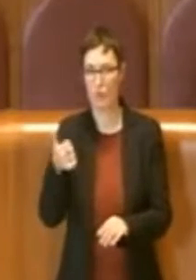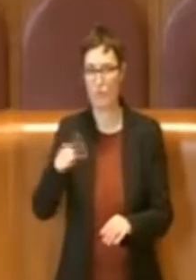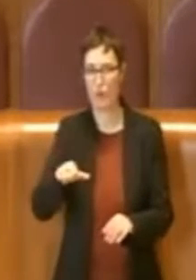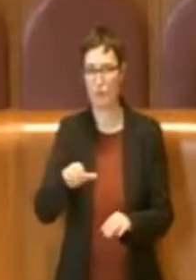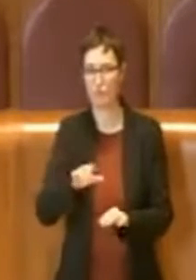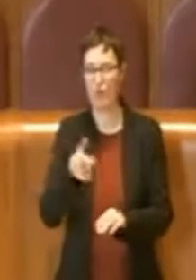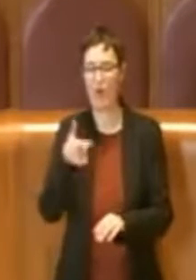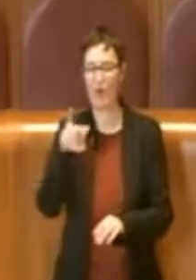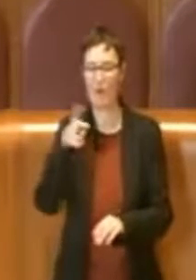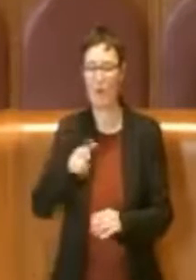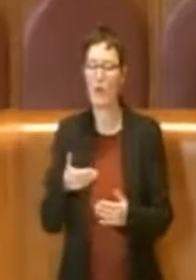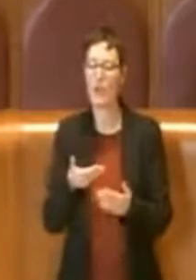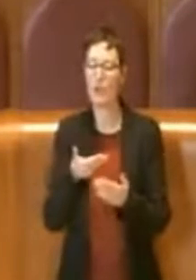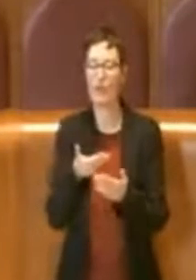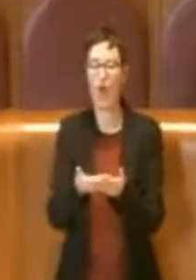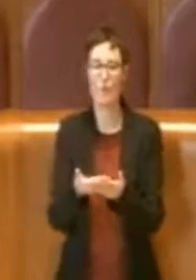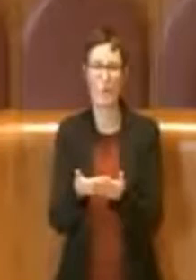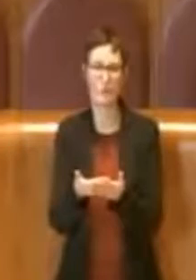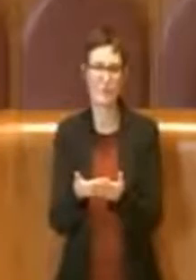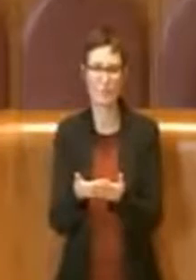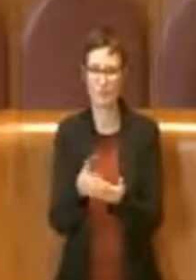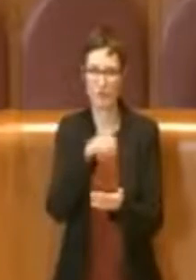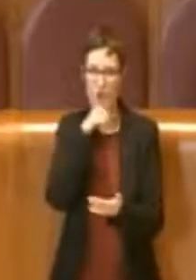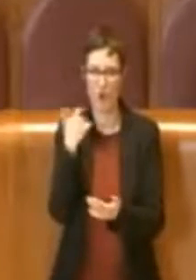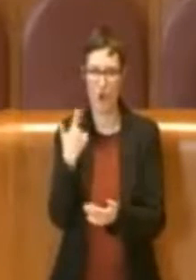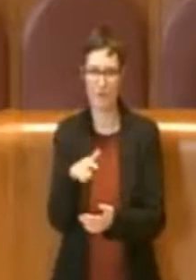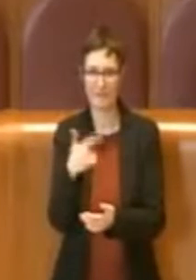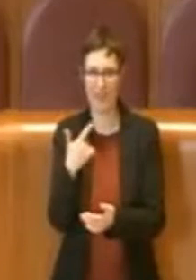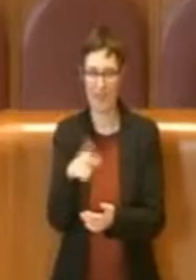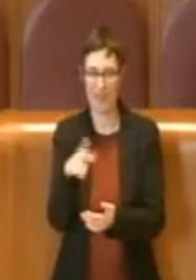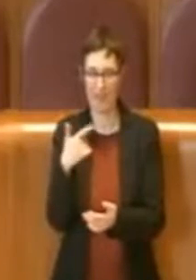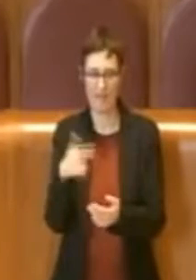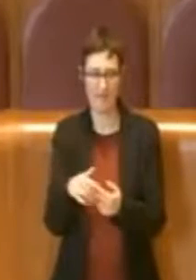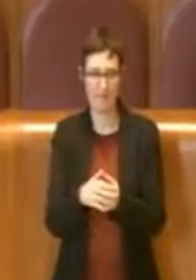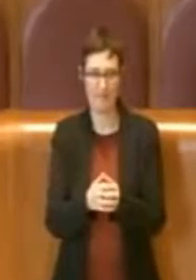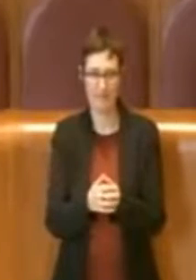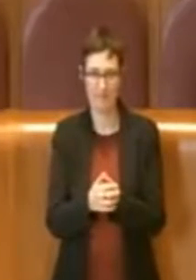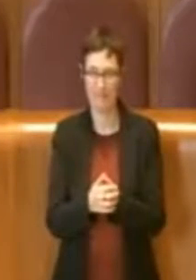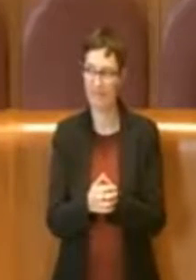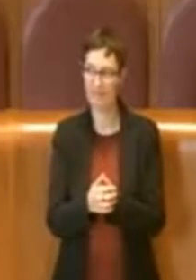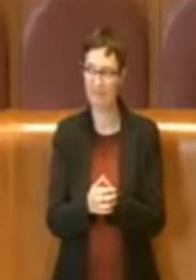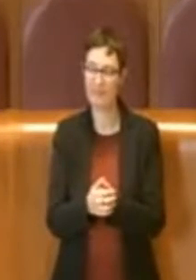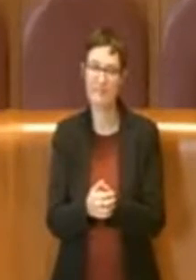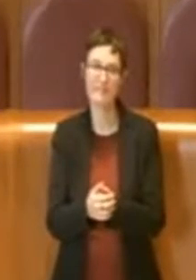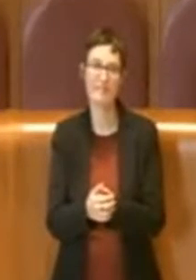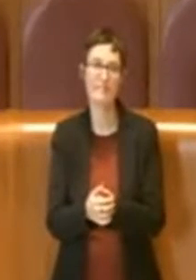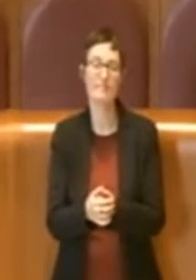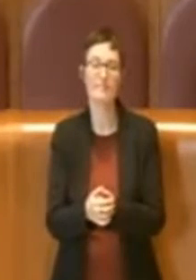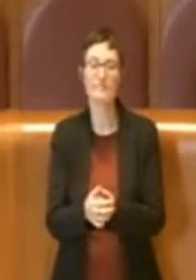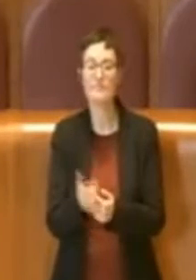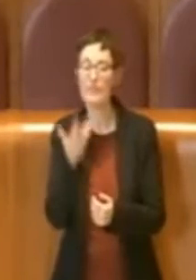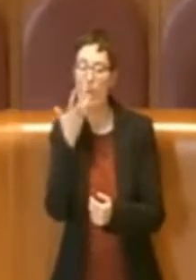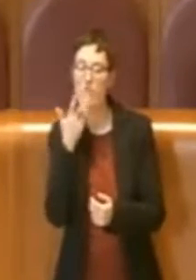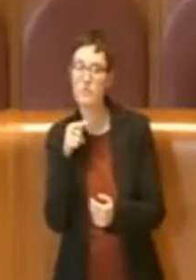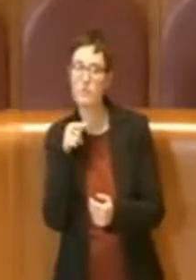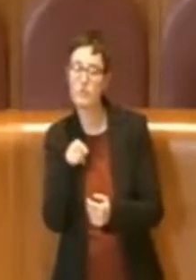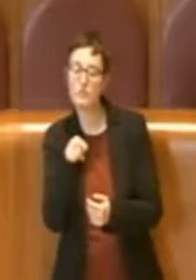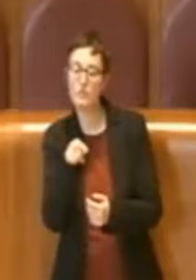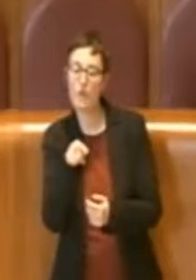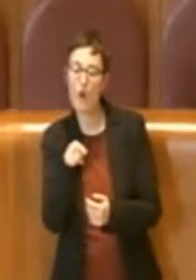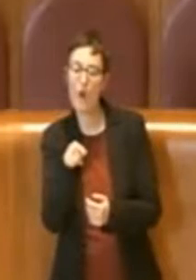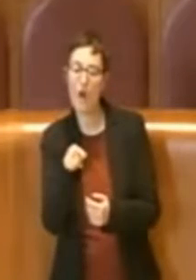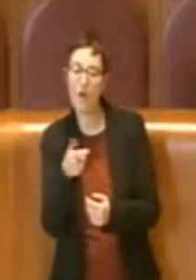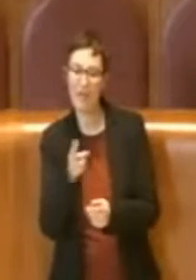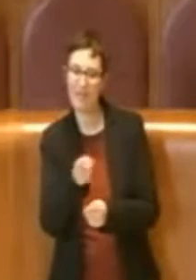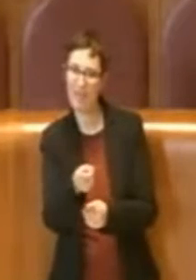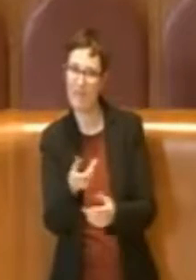e pretestuosa ed è una mozione inutile chiede che si attui quanto già previsto